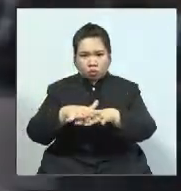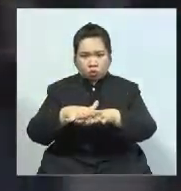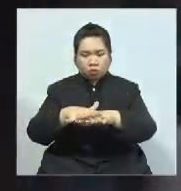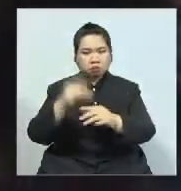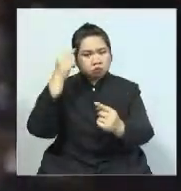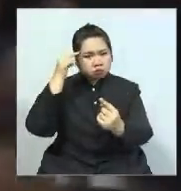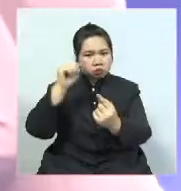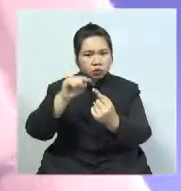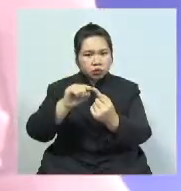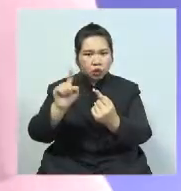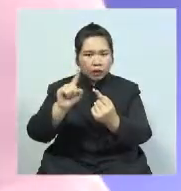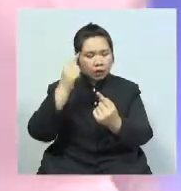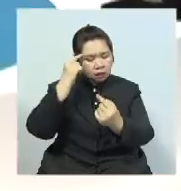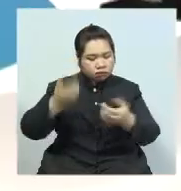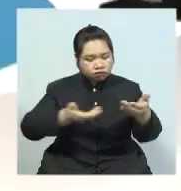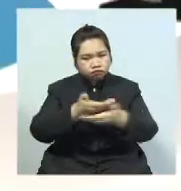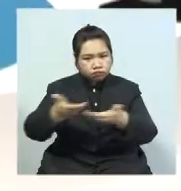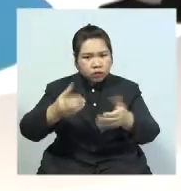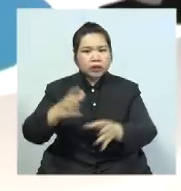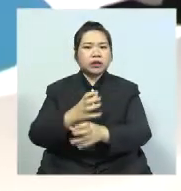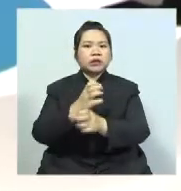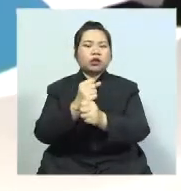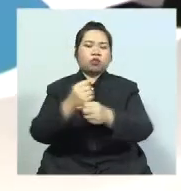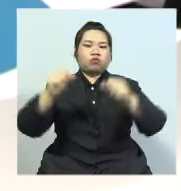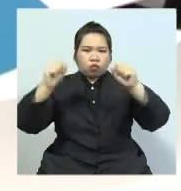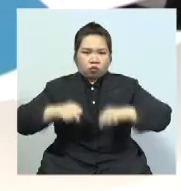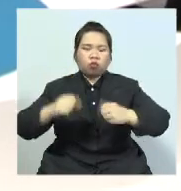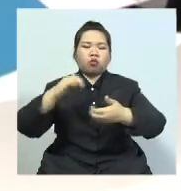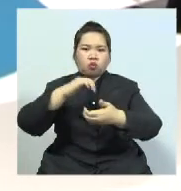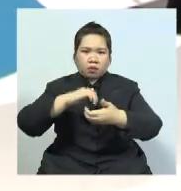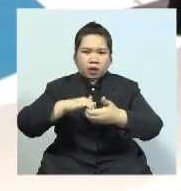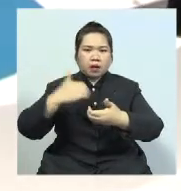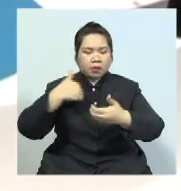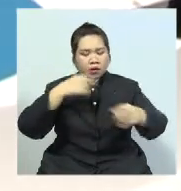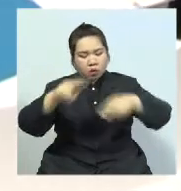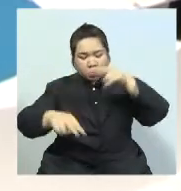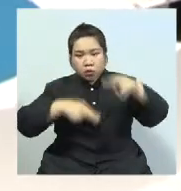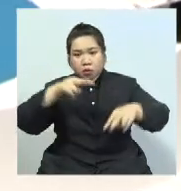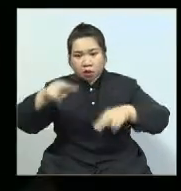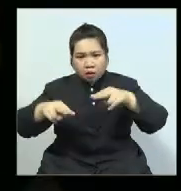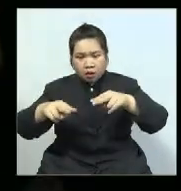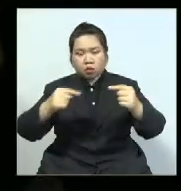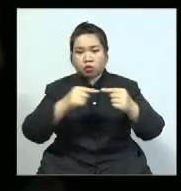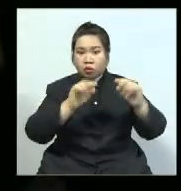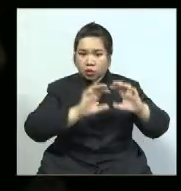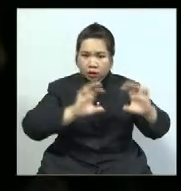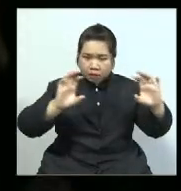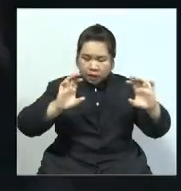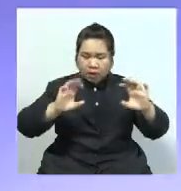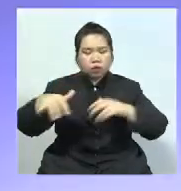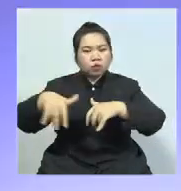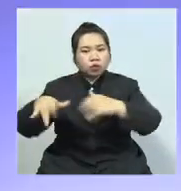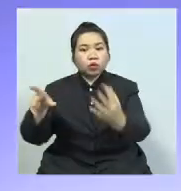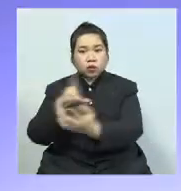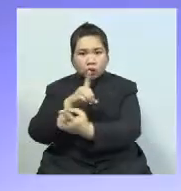พื่อหาข้อเสนอที่เป็นรูปธรรมร่วมกันด้านสันติภาพและการปกครองในทุกมิติมีทั้งภาครัฐภาคประชาสังค